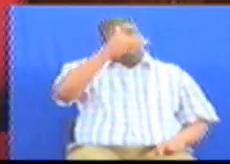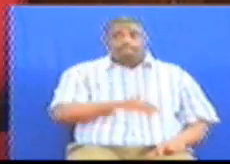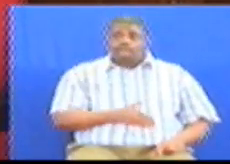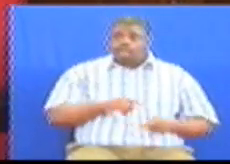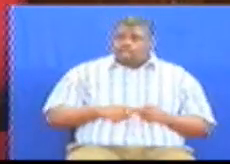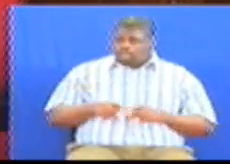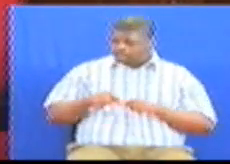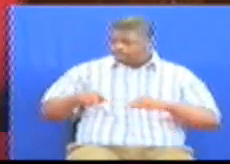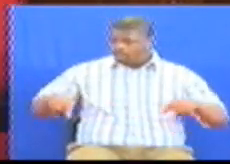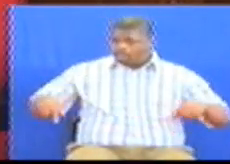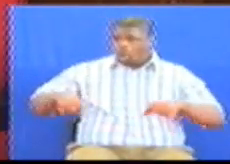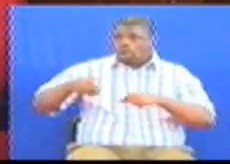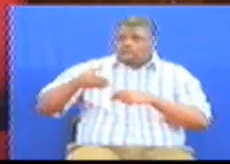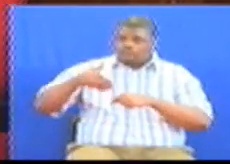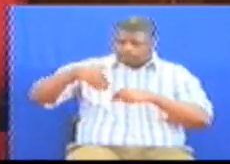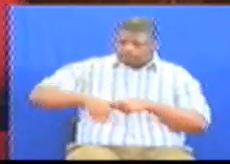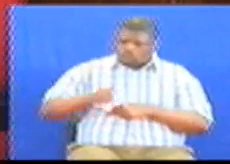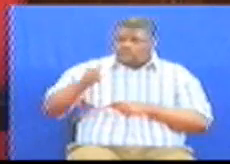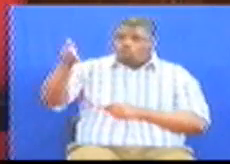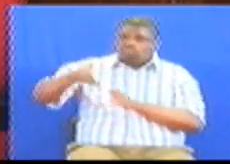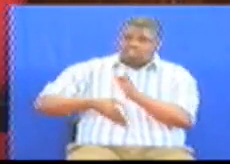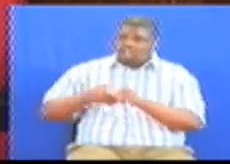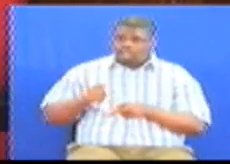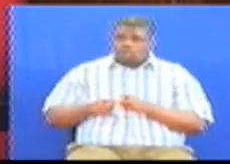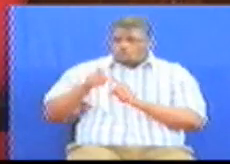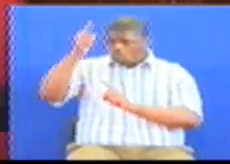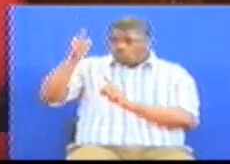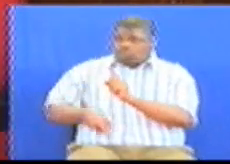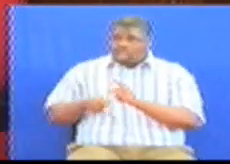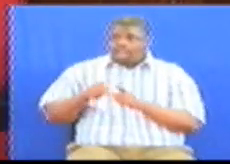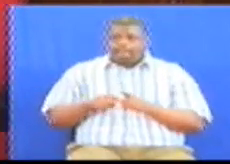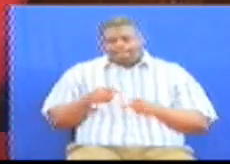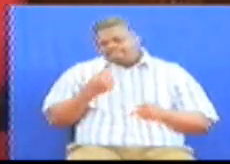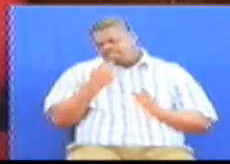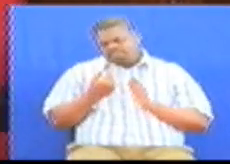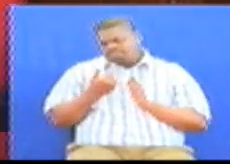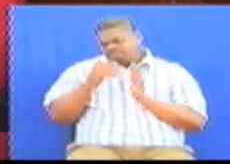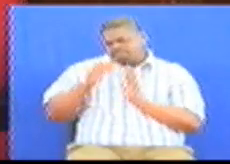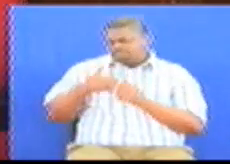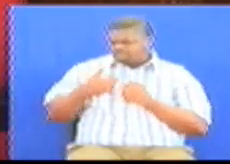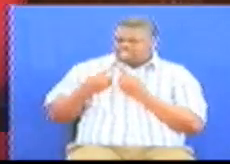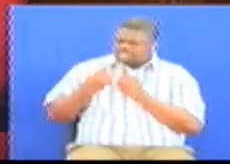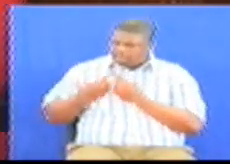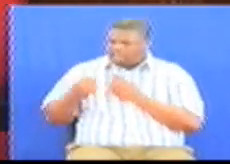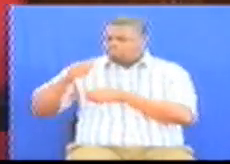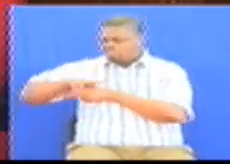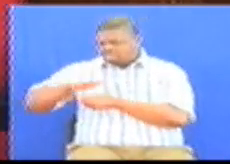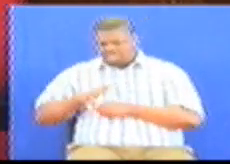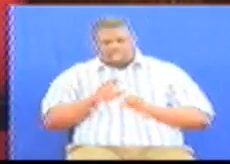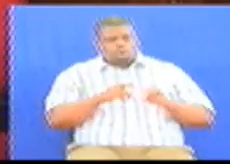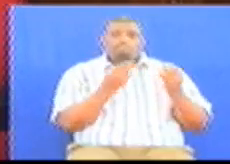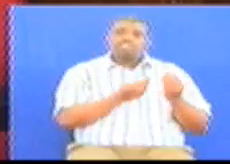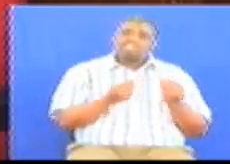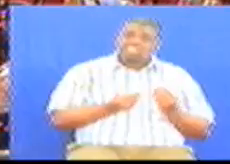kusema yote hayo mengi, na kama ni machache ni machache, niombe tu kuunga mkono hoja.